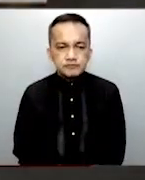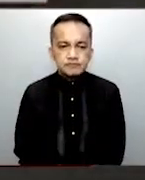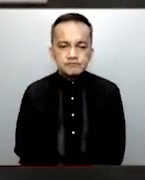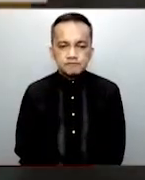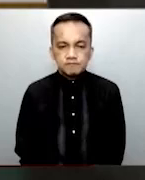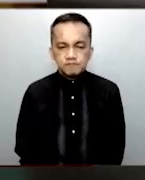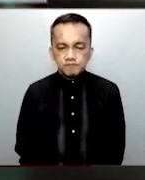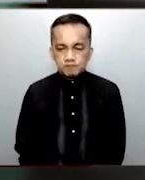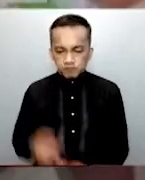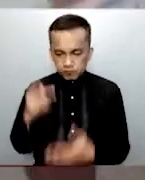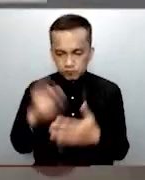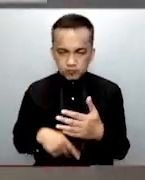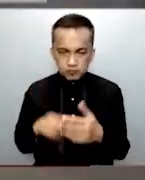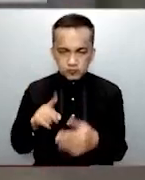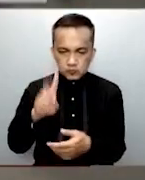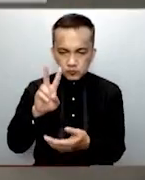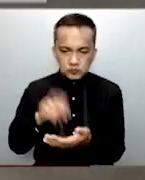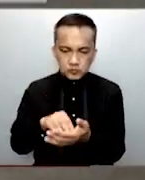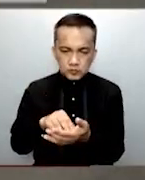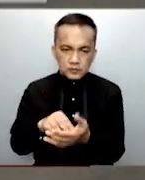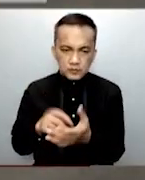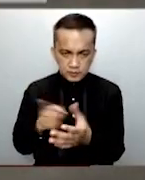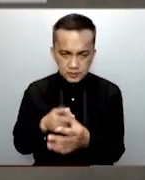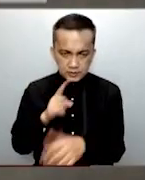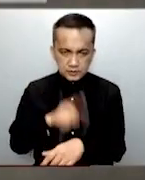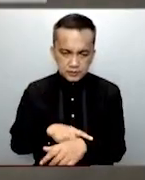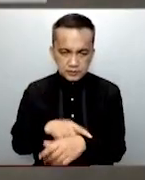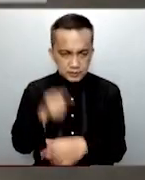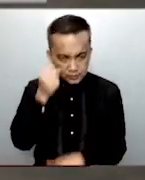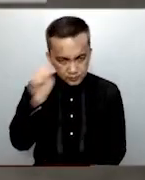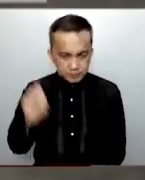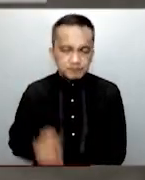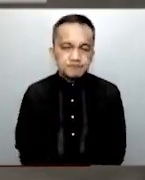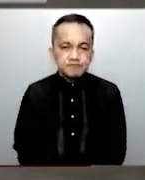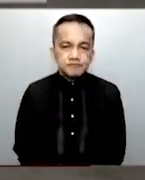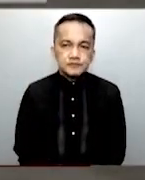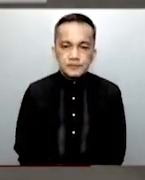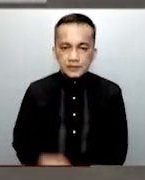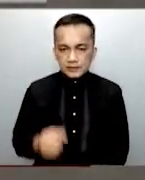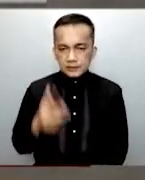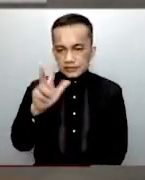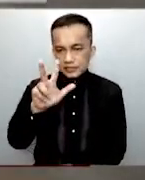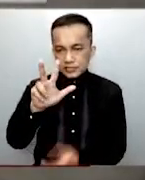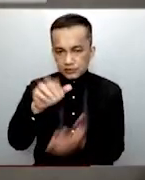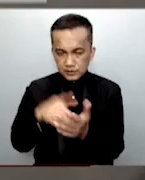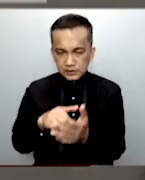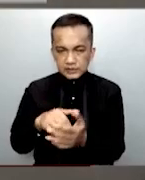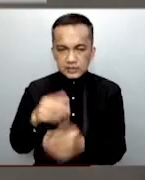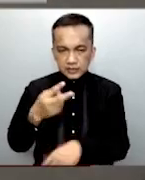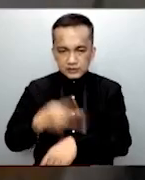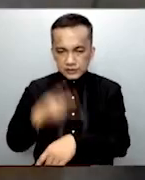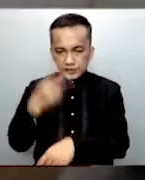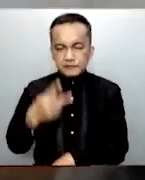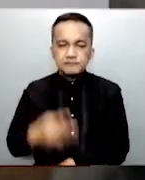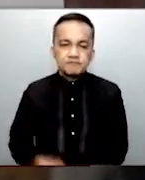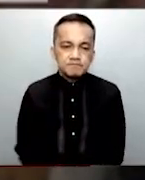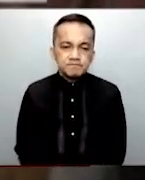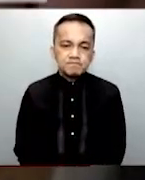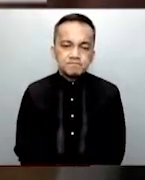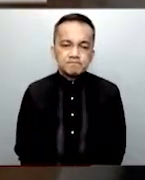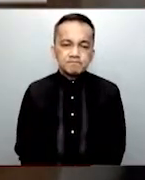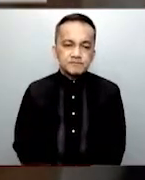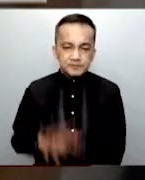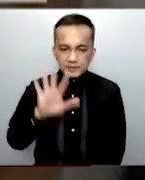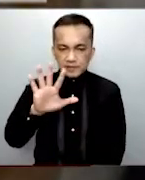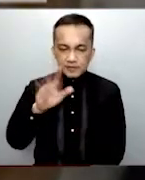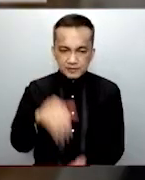ng 2,000 piso ang mga unang beses na lalabag dito. 3,000 naman para sa second offense. 5,000 pesos naman na